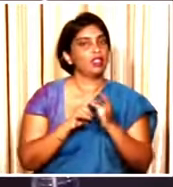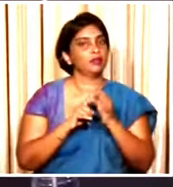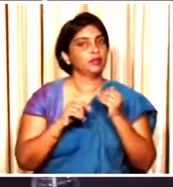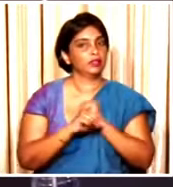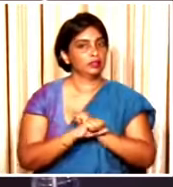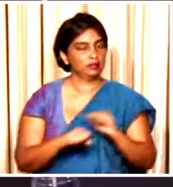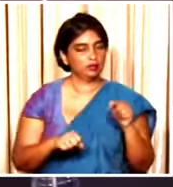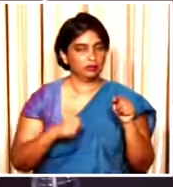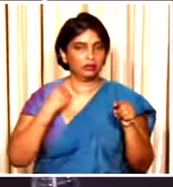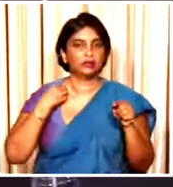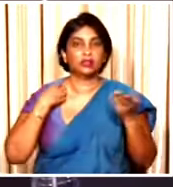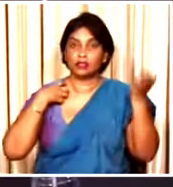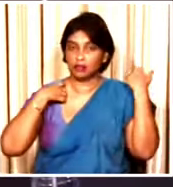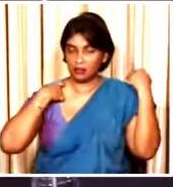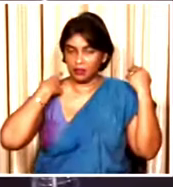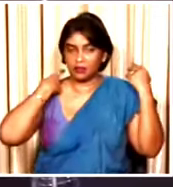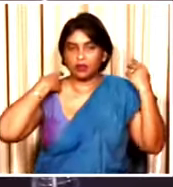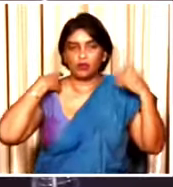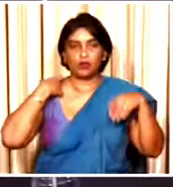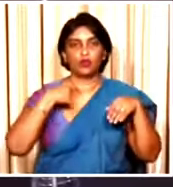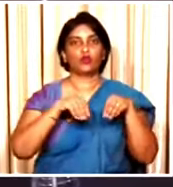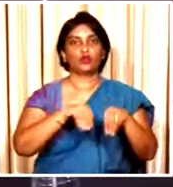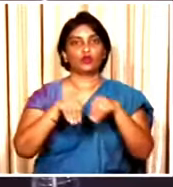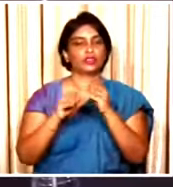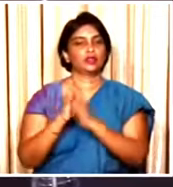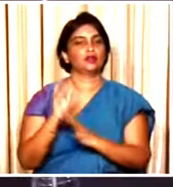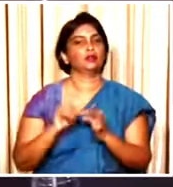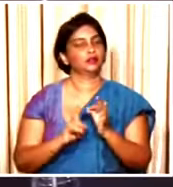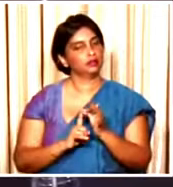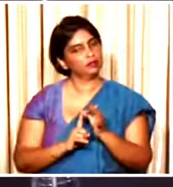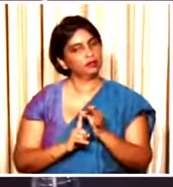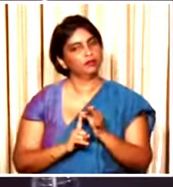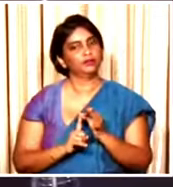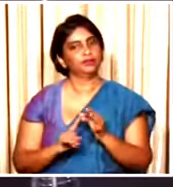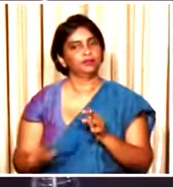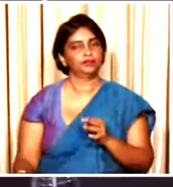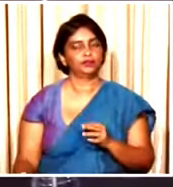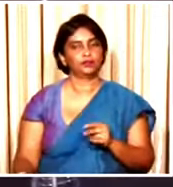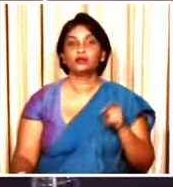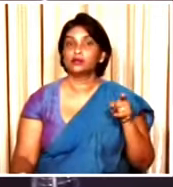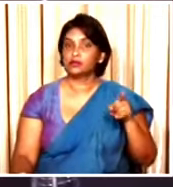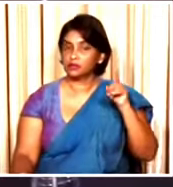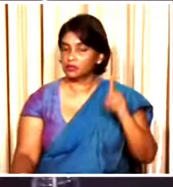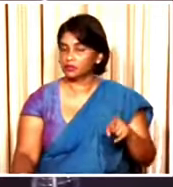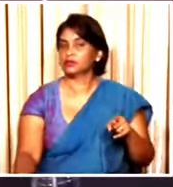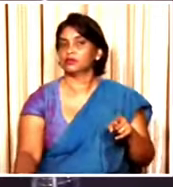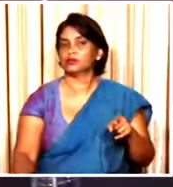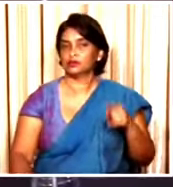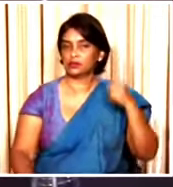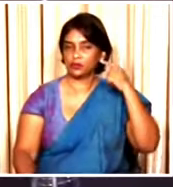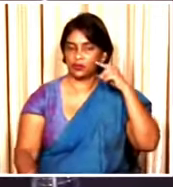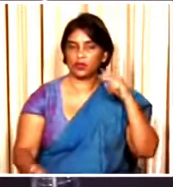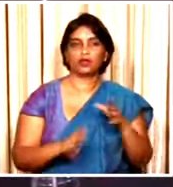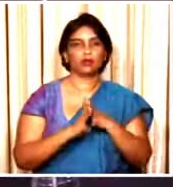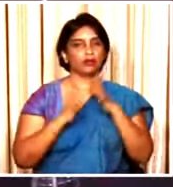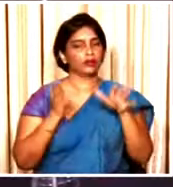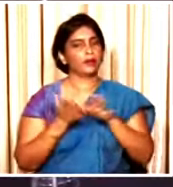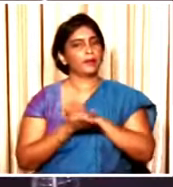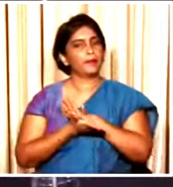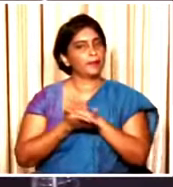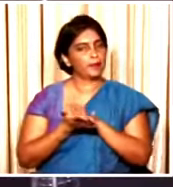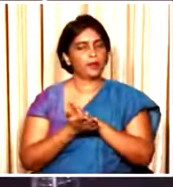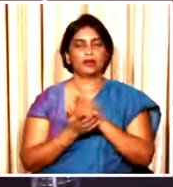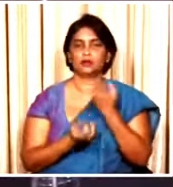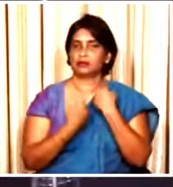නැති හිටපු කෘෂිකර්ම ඇමතිවරේ. එතකොට මේවා පිළිබඳව ඉතාම පැහැදිලිව